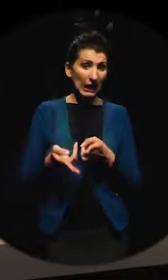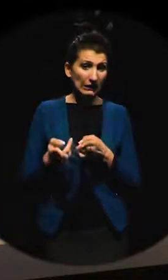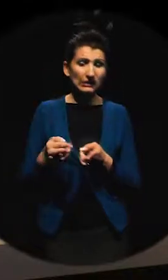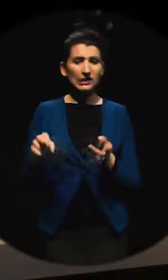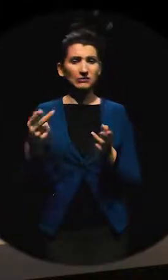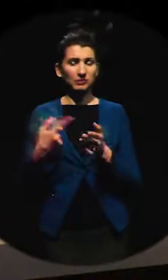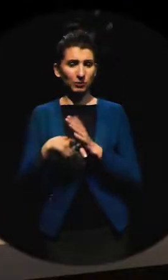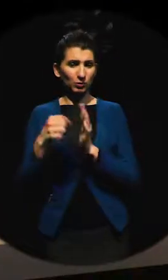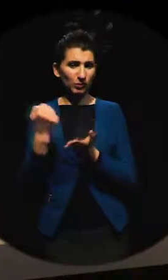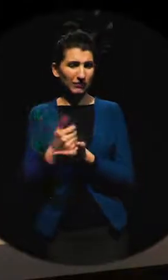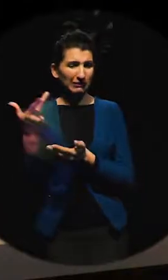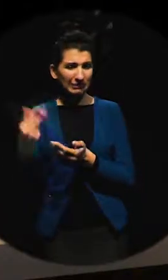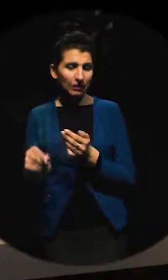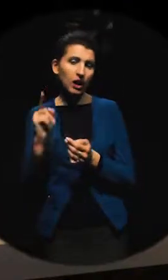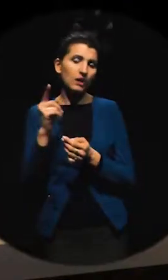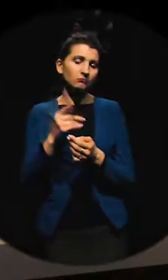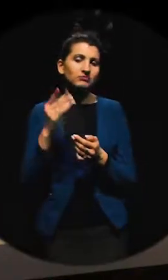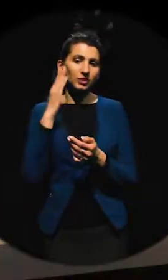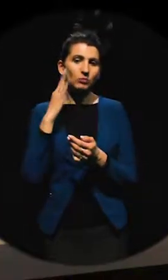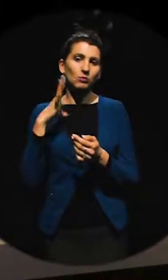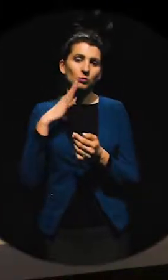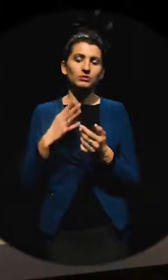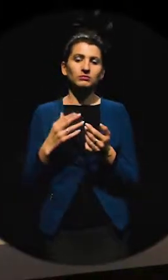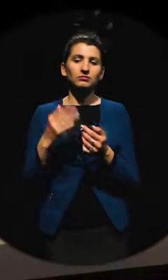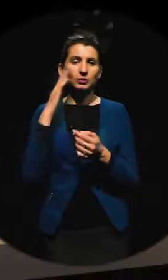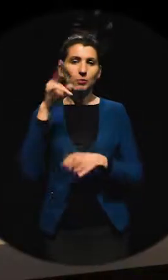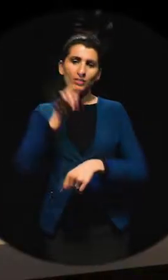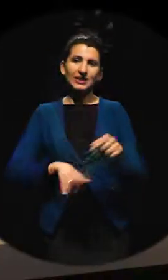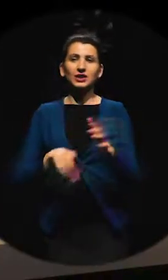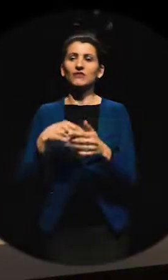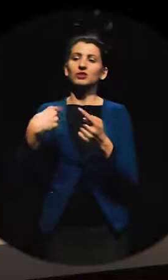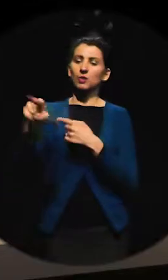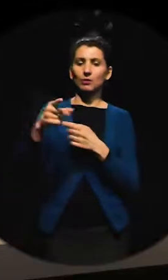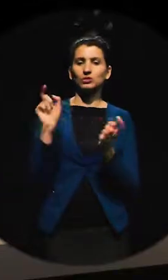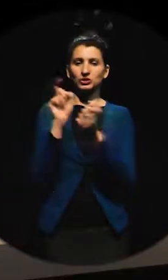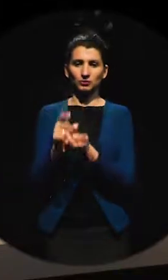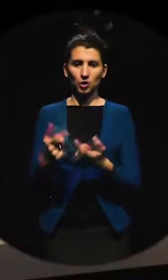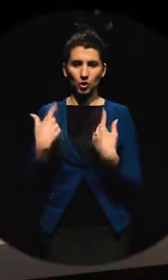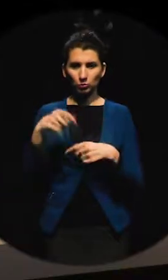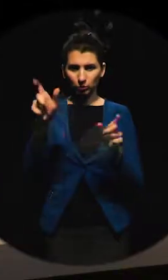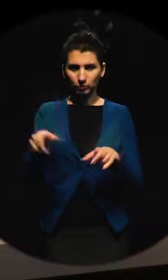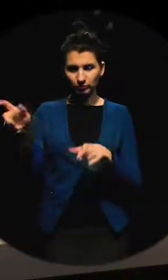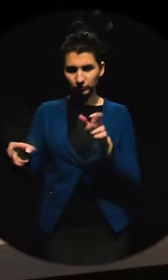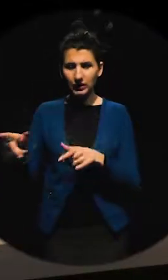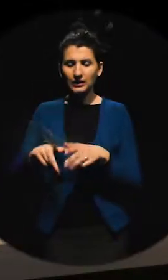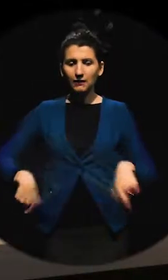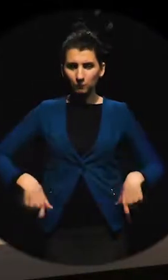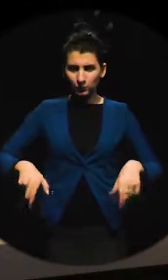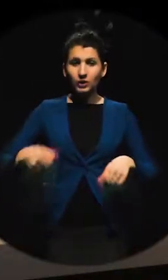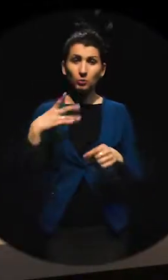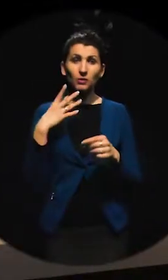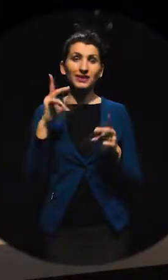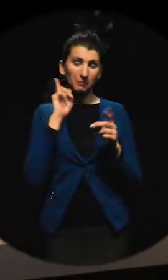władz miasta, które zresztą też w określony sposób reagowały, wysyłając policję przeciwko protestującym, więc to były